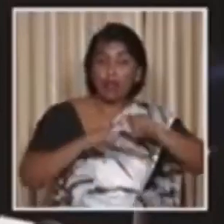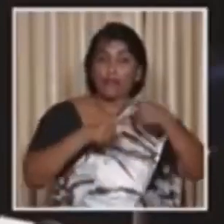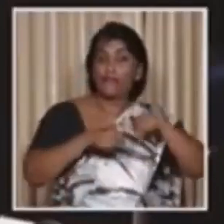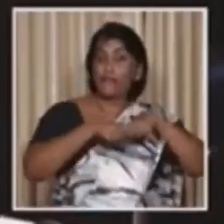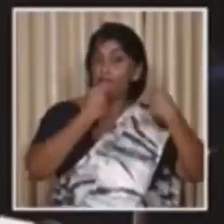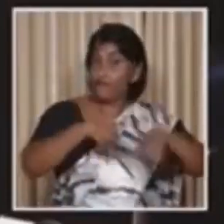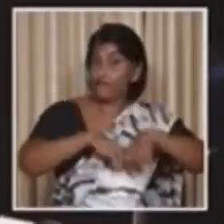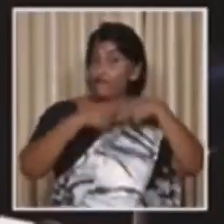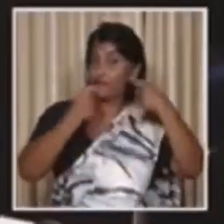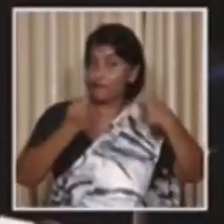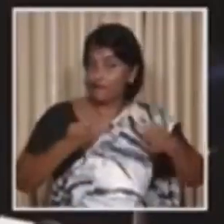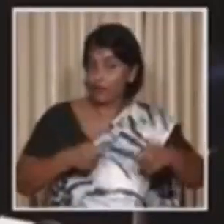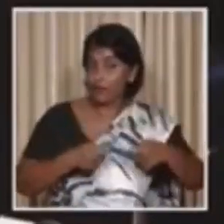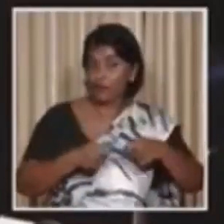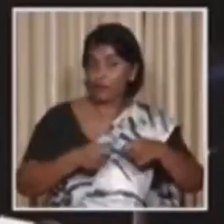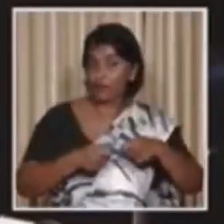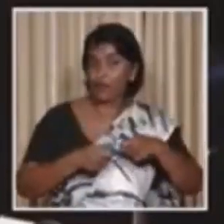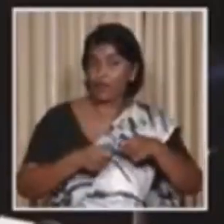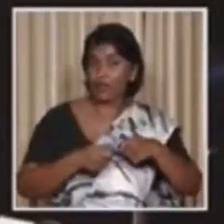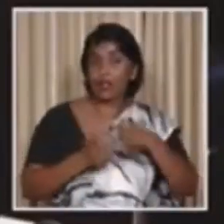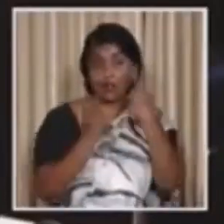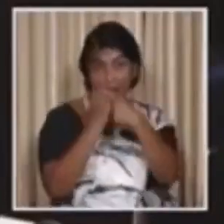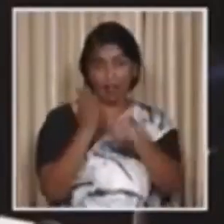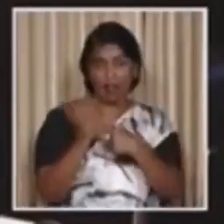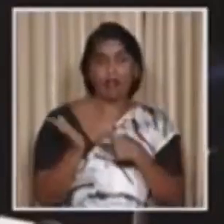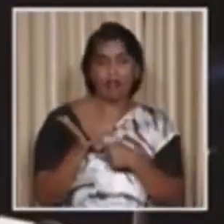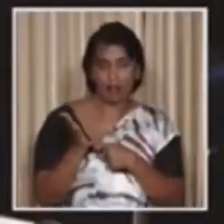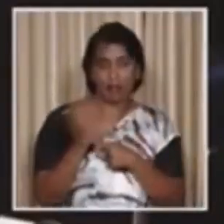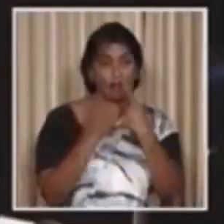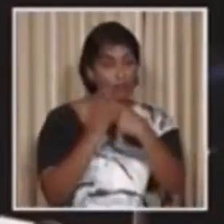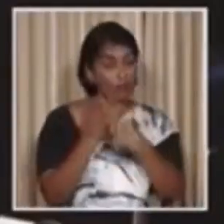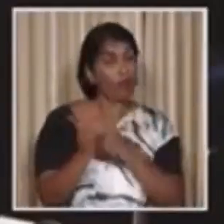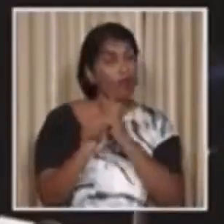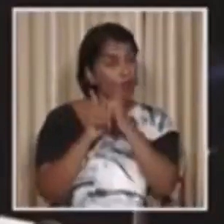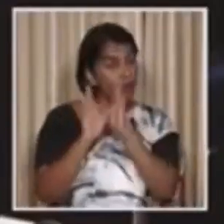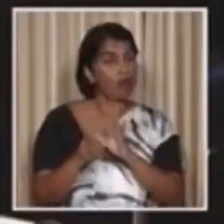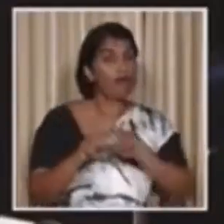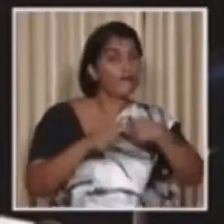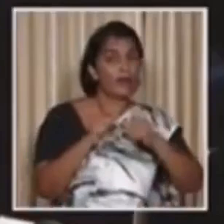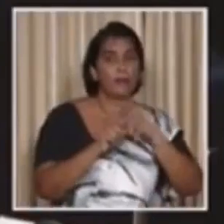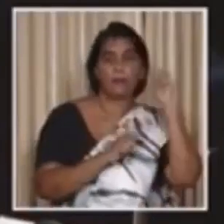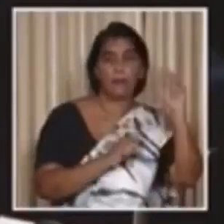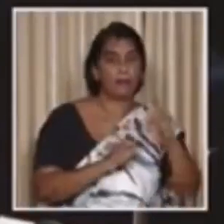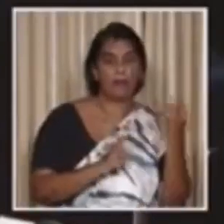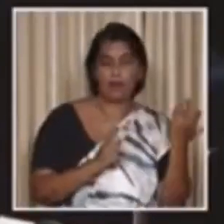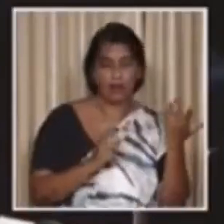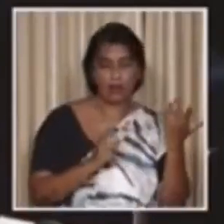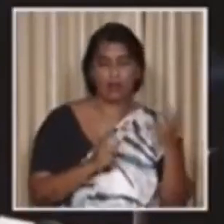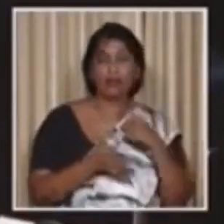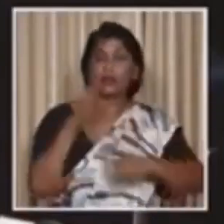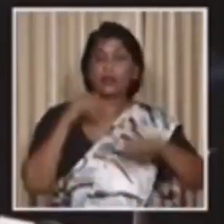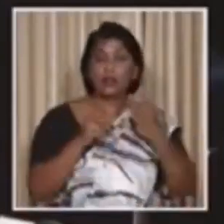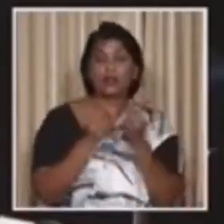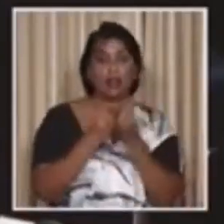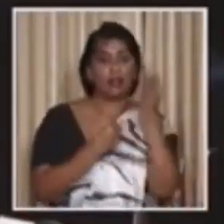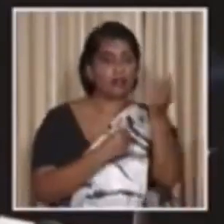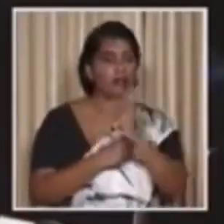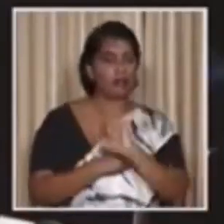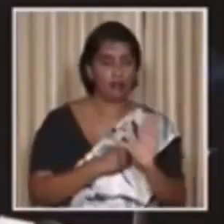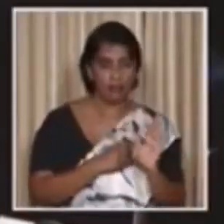වියදම්, ඒ කියන්නේ මේ ලැයිස්තුවක් දාලා තියෙන ලැයිස්තුවට අර සල්ලි දෙන්න එපා කියලා. ඒ කියන්නේ මොකද්ද? ඡන්දයට සල්ලි දෙන්න